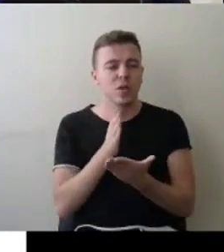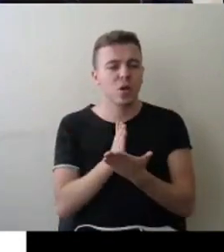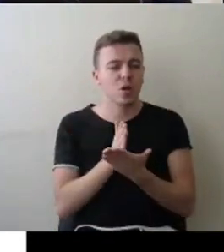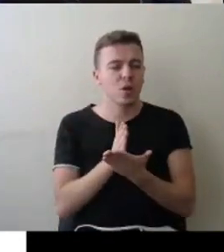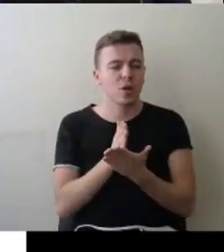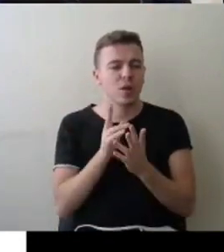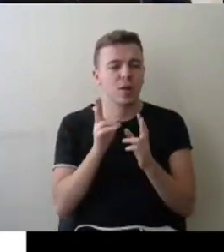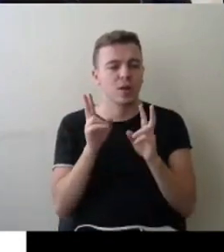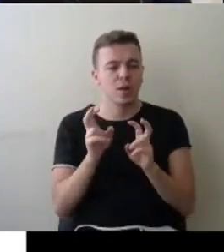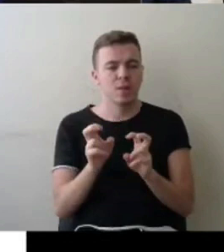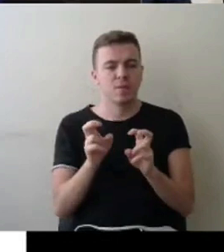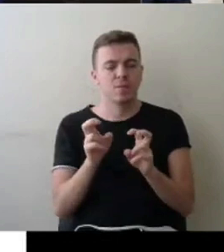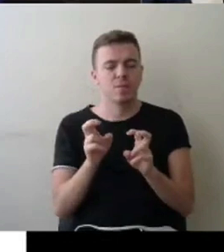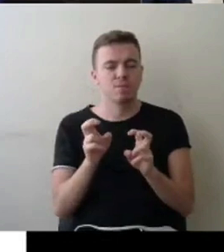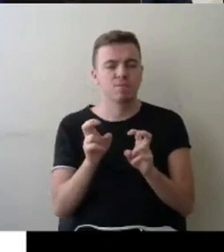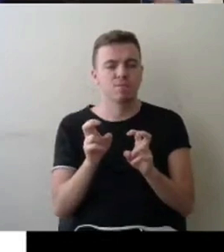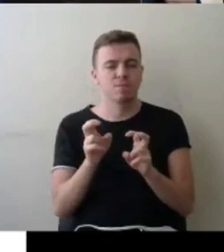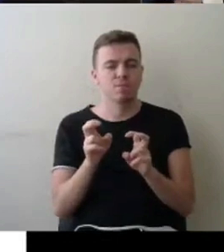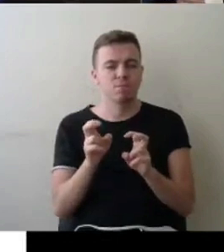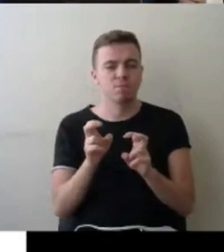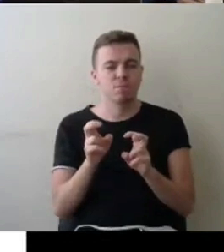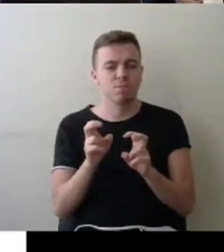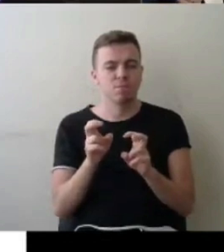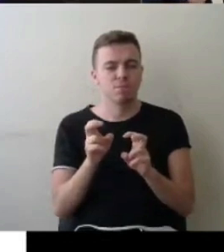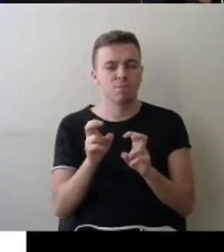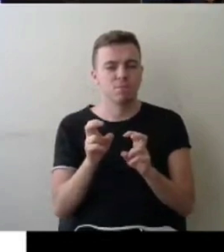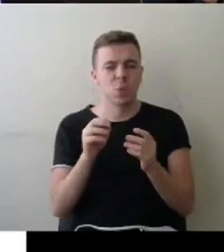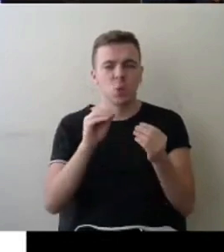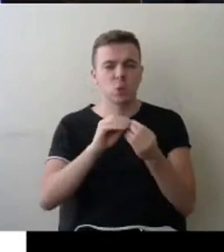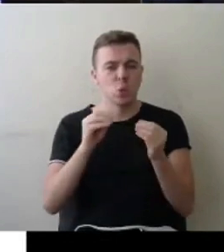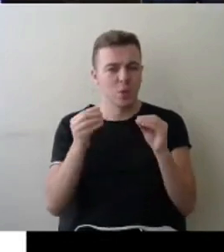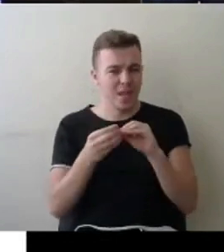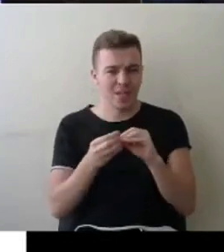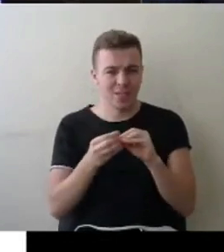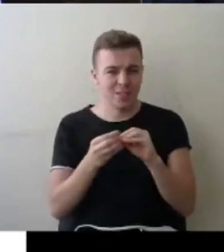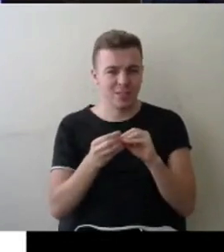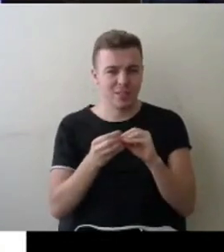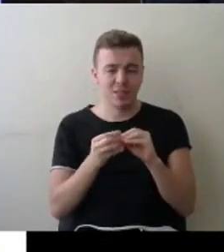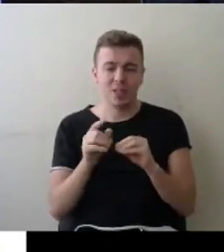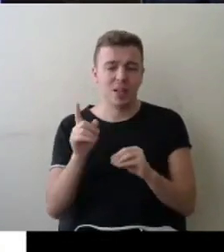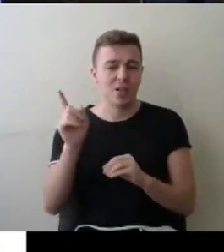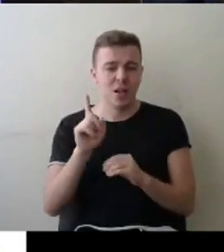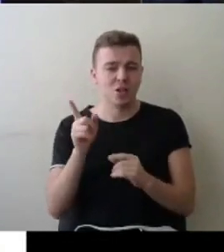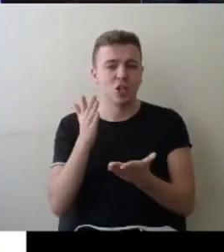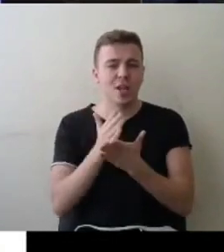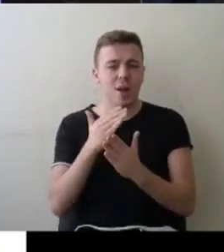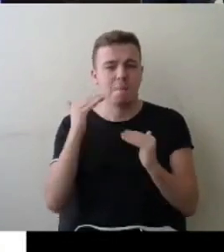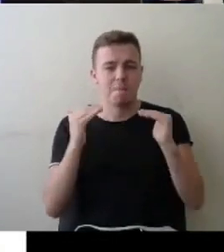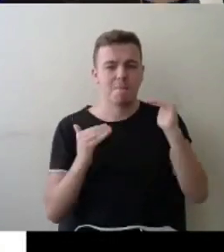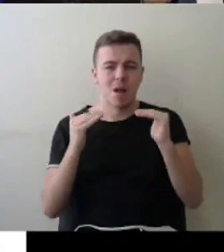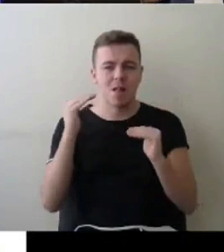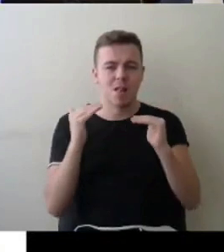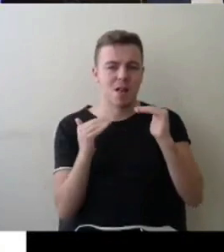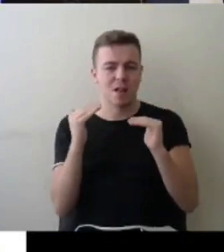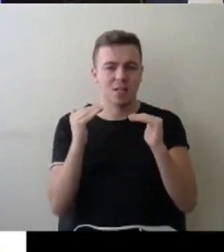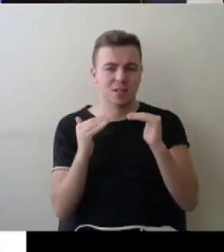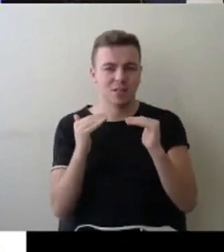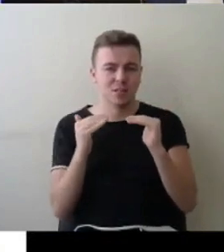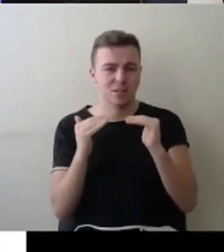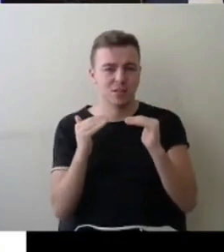sakykime, reiškia, ta sutartis, bet tai yra balansas,